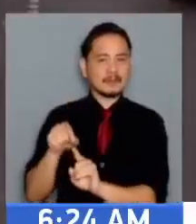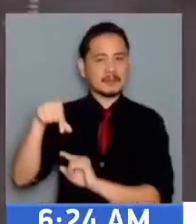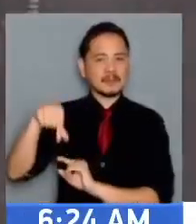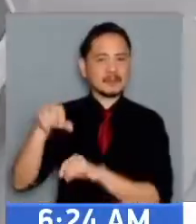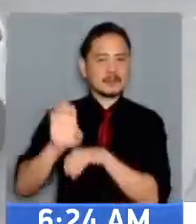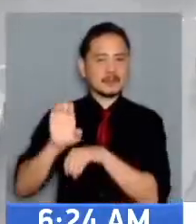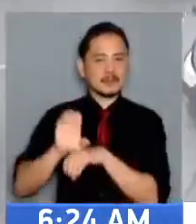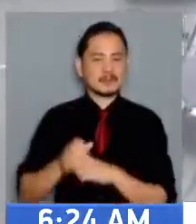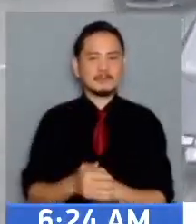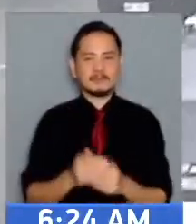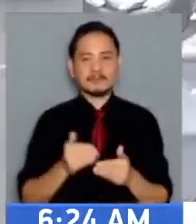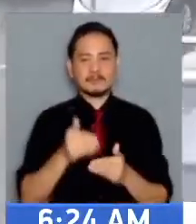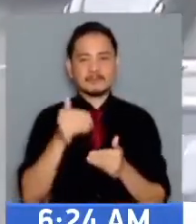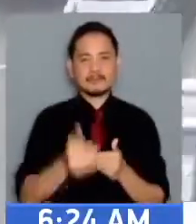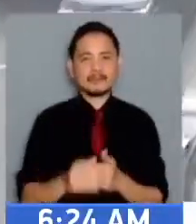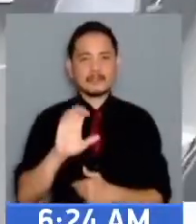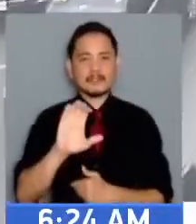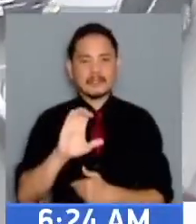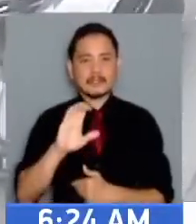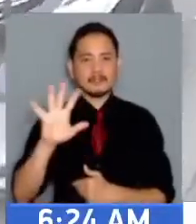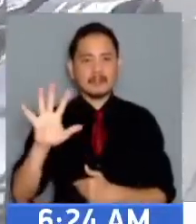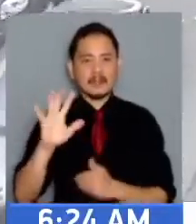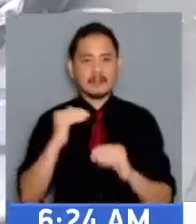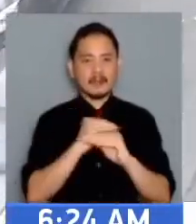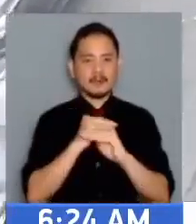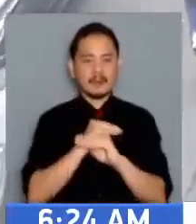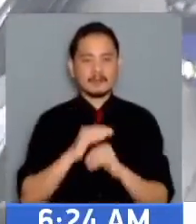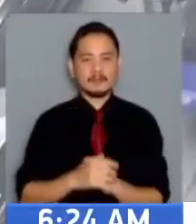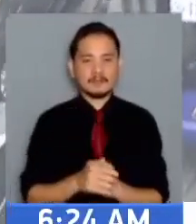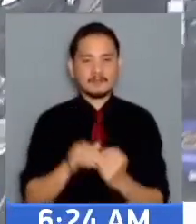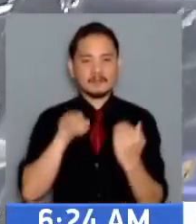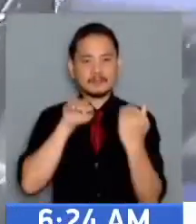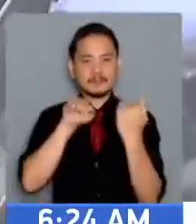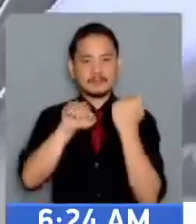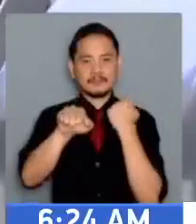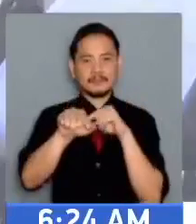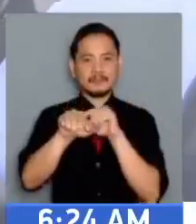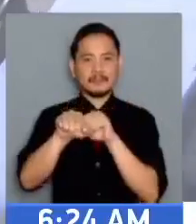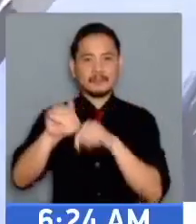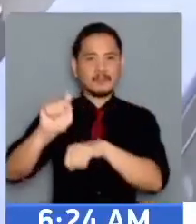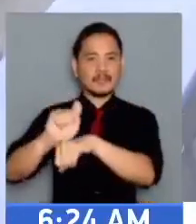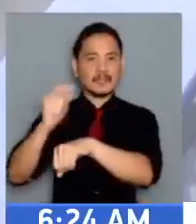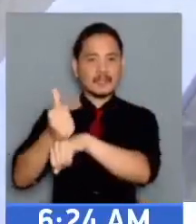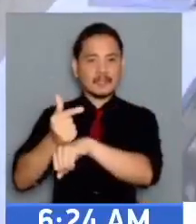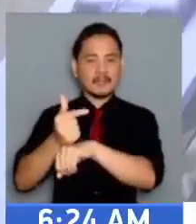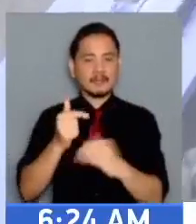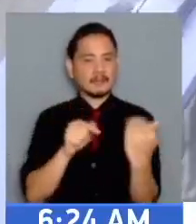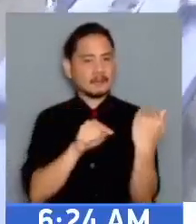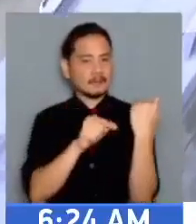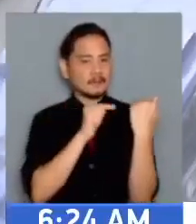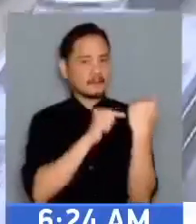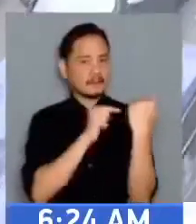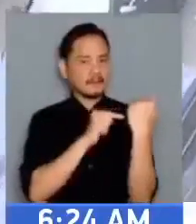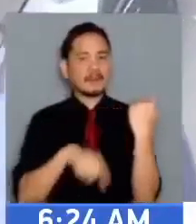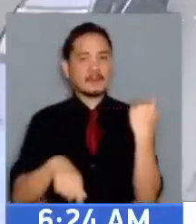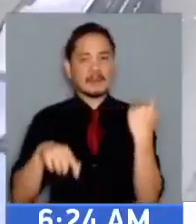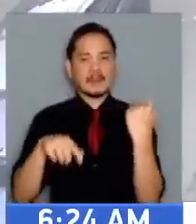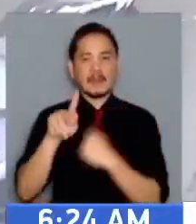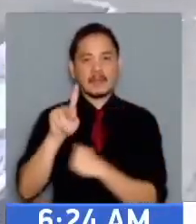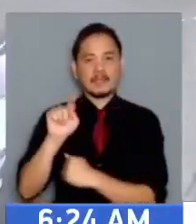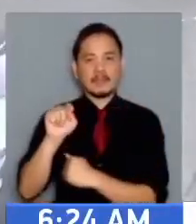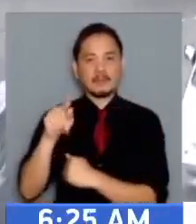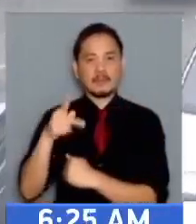C5 Eastwood. Kaliwa po, papunta ng Taguig. At yung kanan, papunta ng Katipunan Avenue.